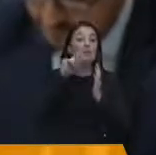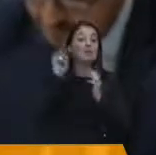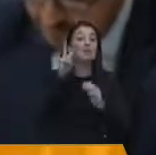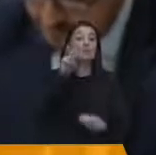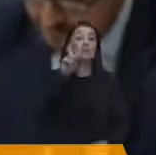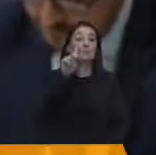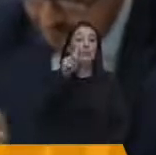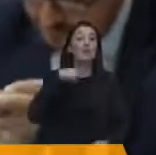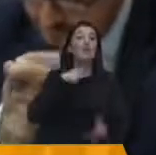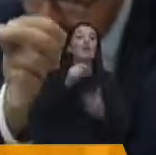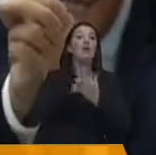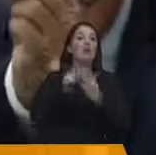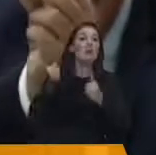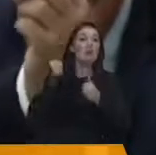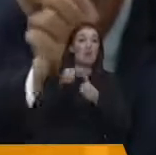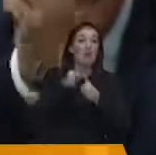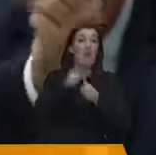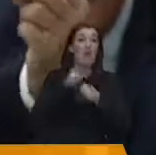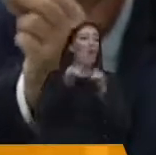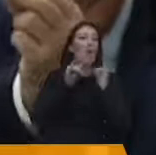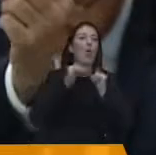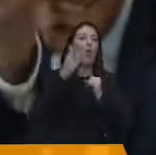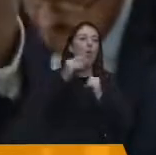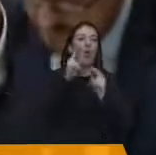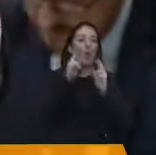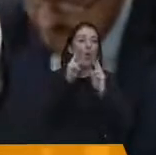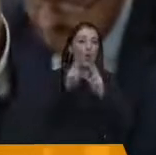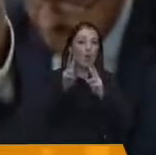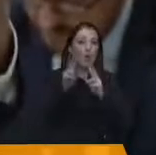2021'de yazdık. O hani kötü olarak gördüğümüz,